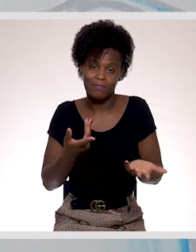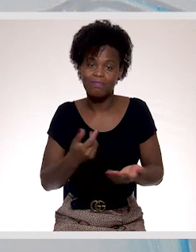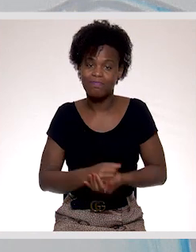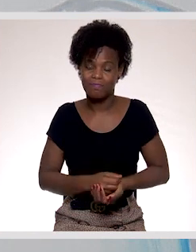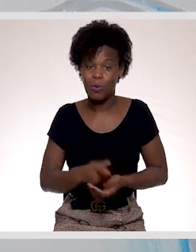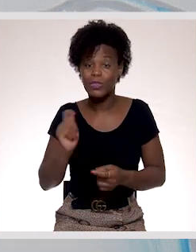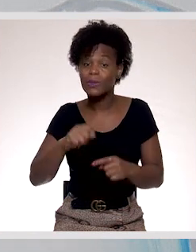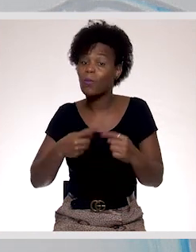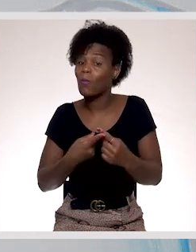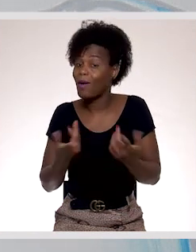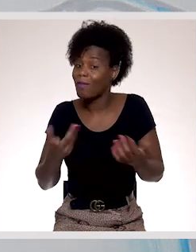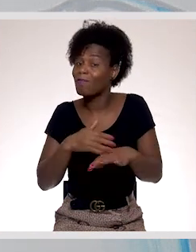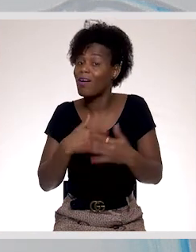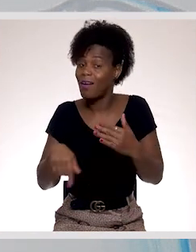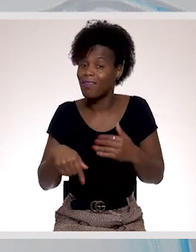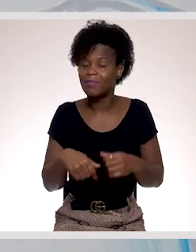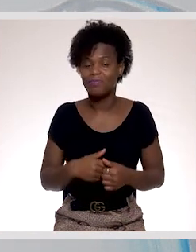fait? Très bien.